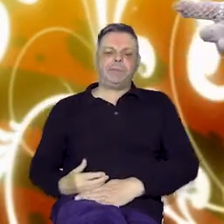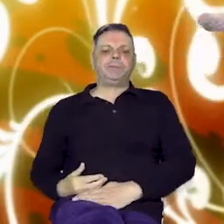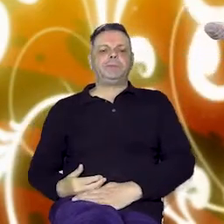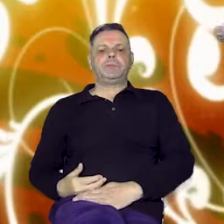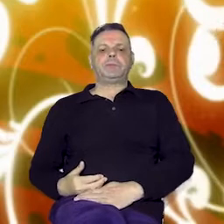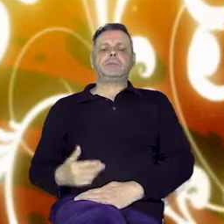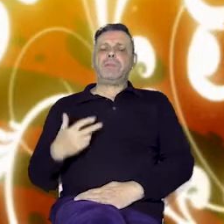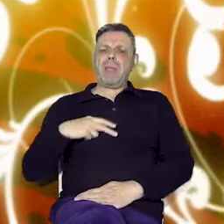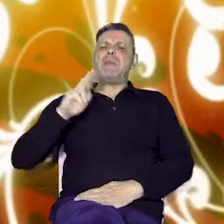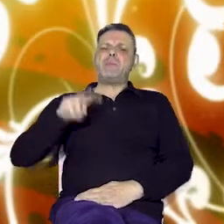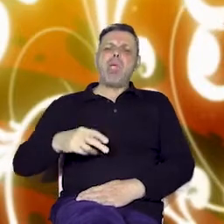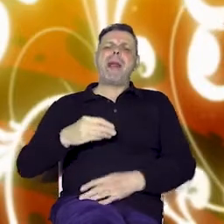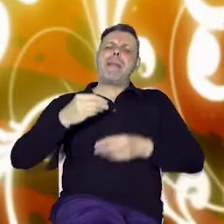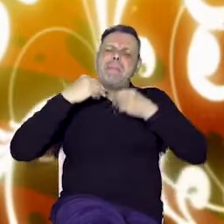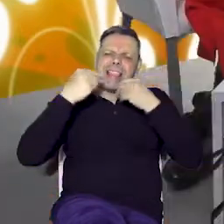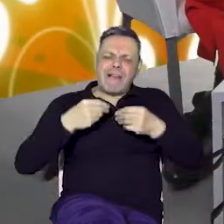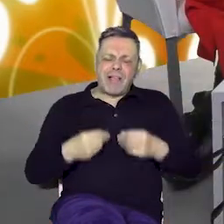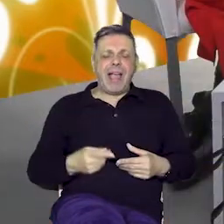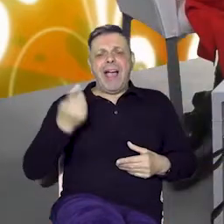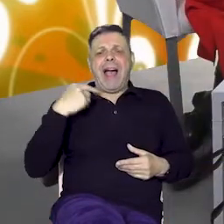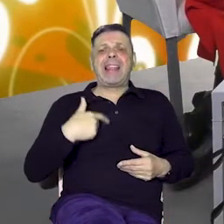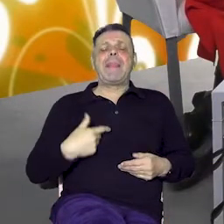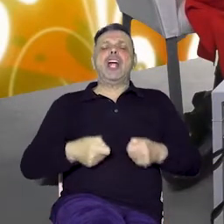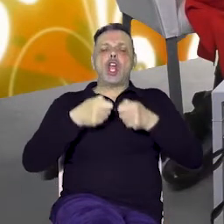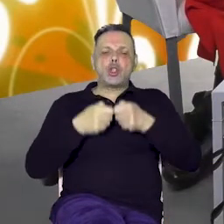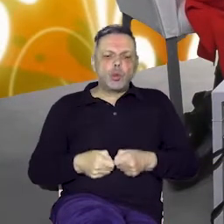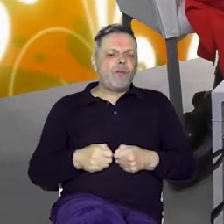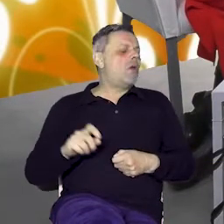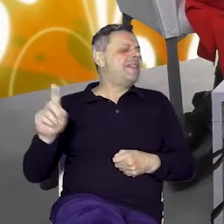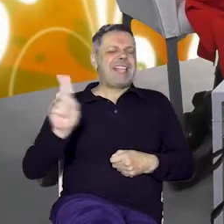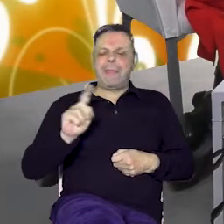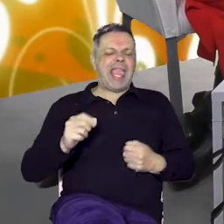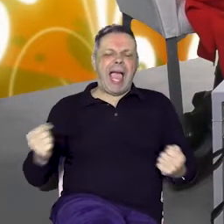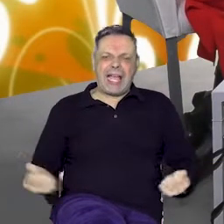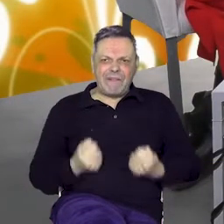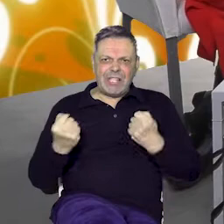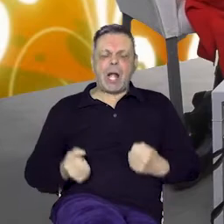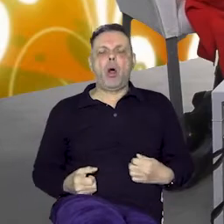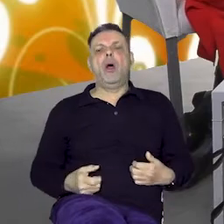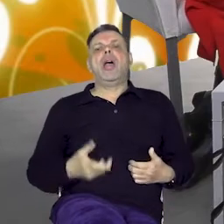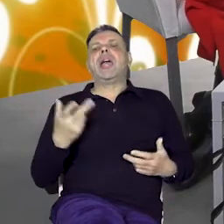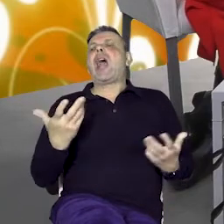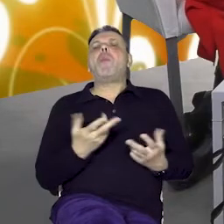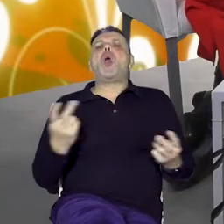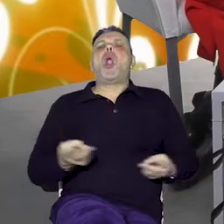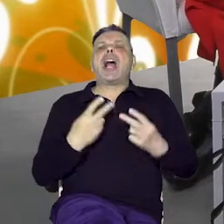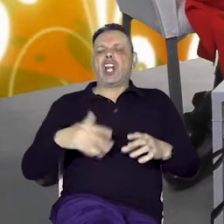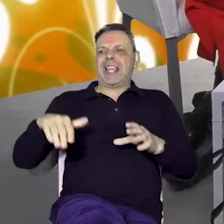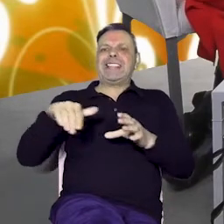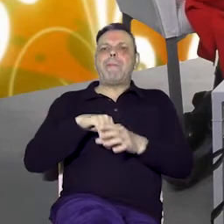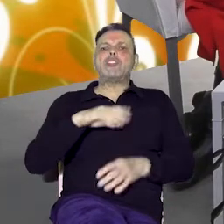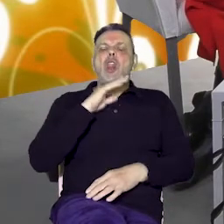držali takva predavanja, ali naše društvo se nije aktiviralo da olakša zaposlenoj